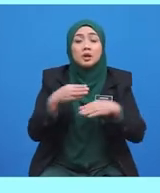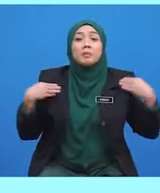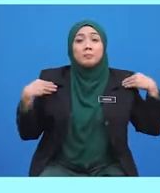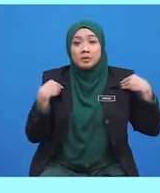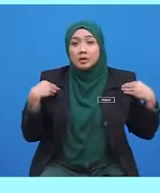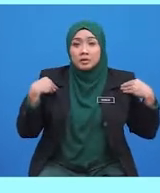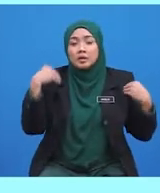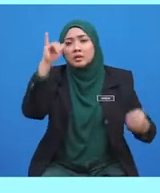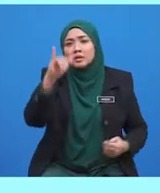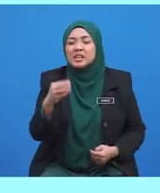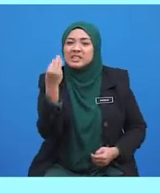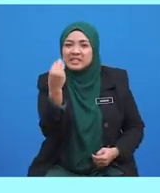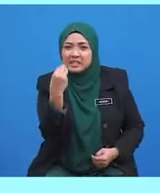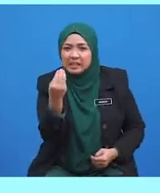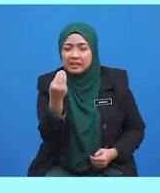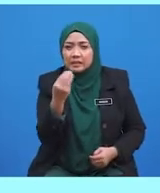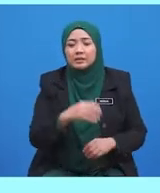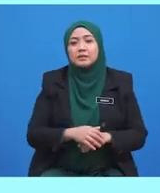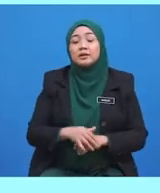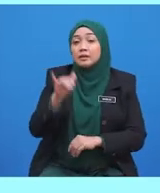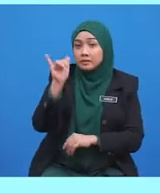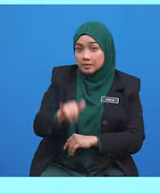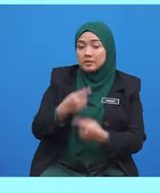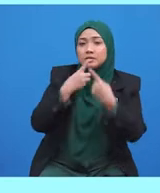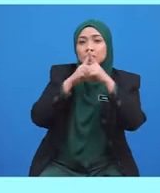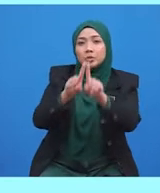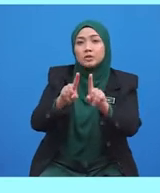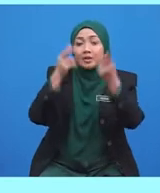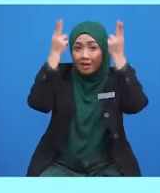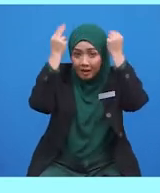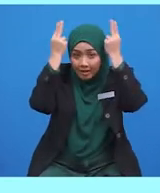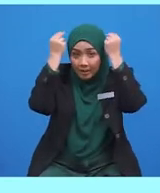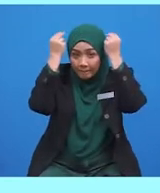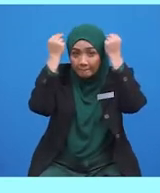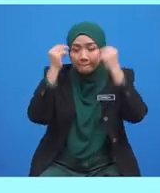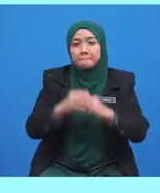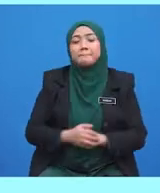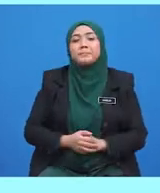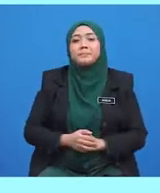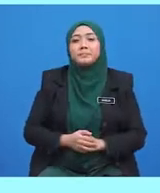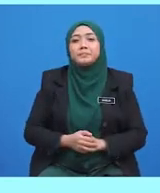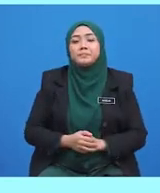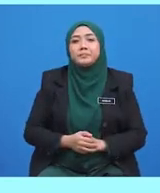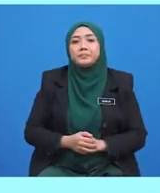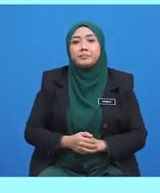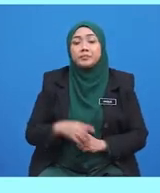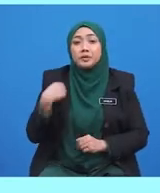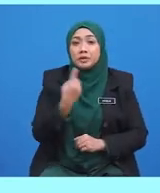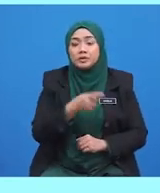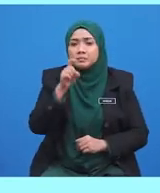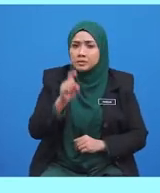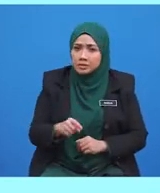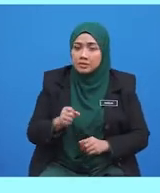Binatang manakah yang paling sedikit? Ya, jawapannya ialah arnab. Tahniah, murid sekalian. Kita